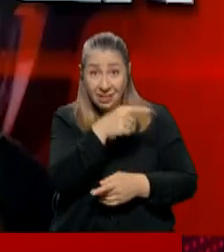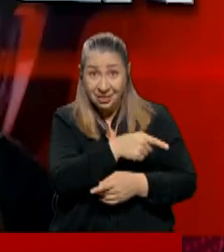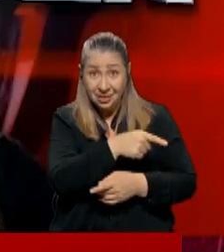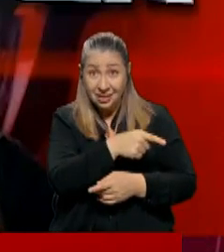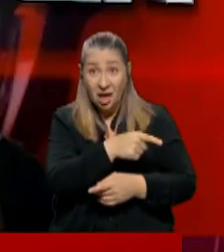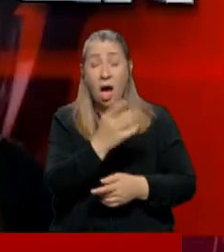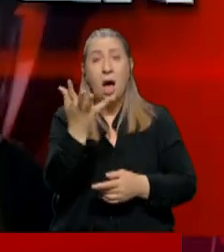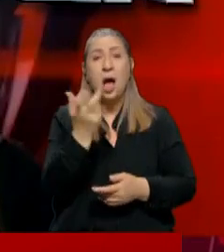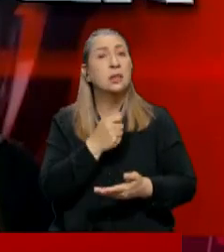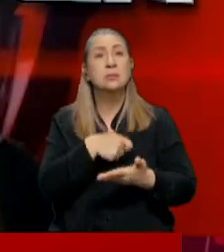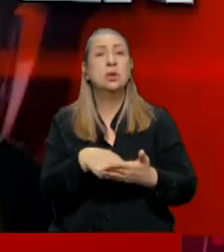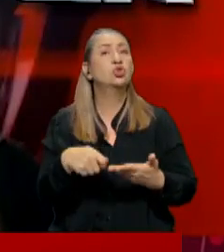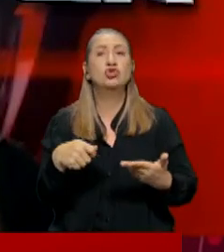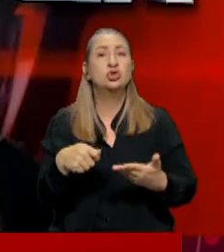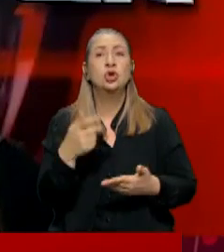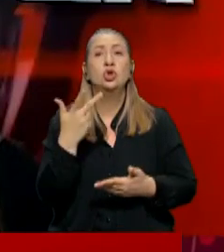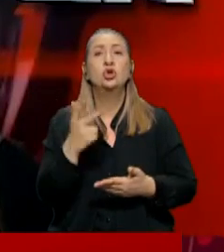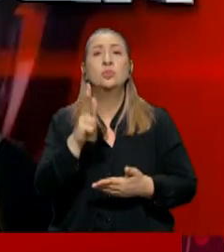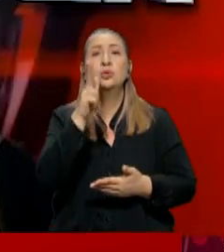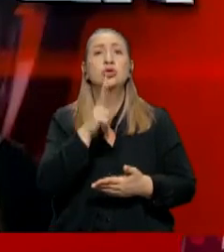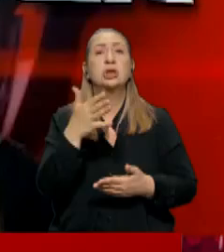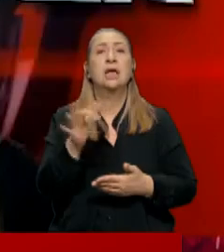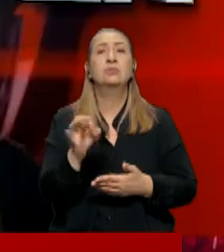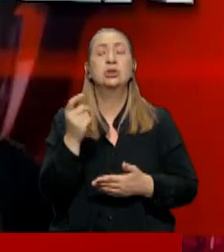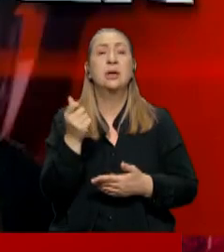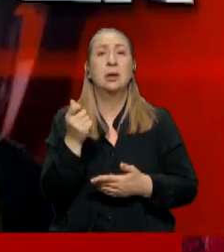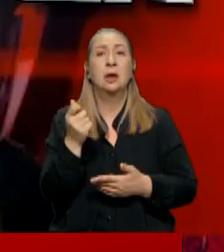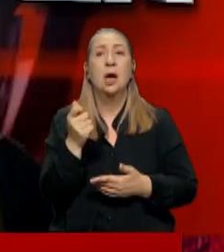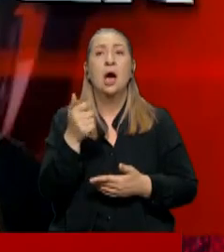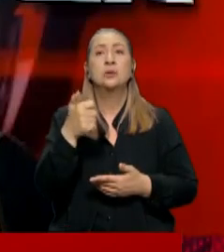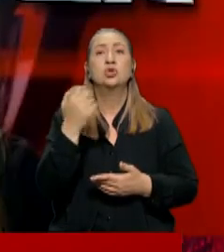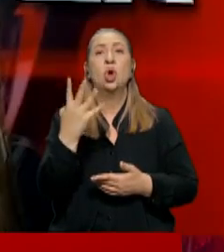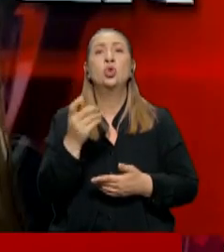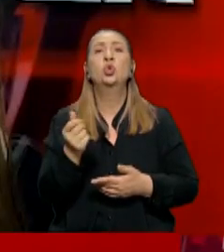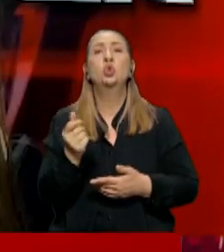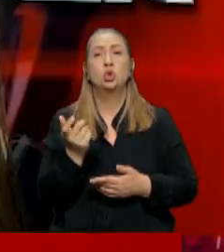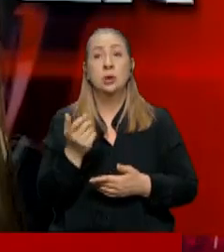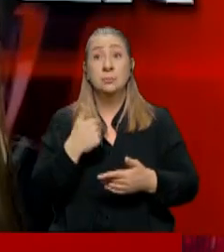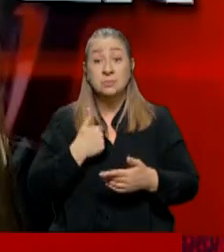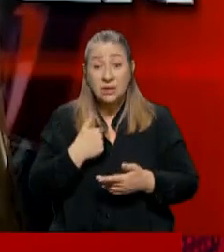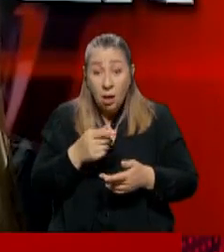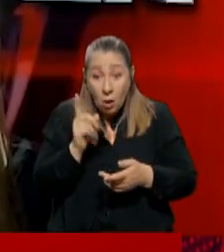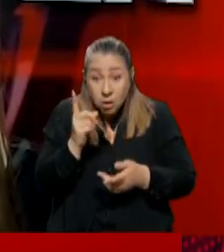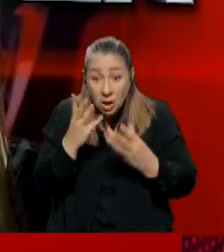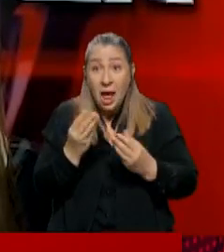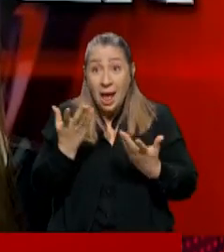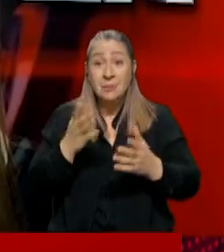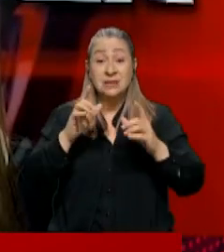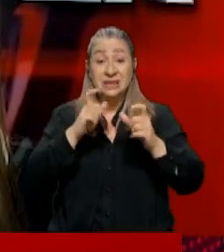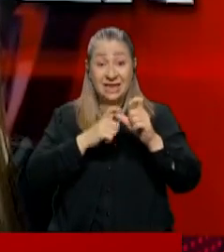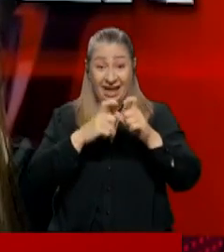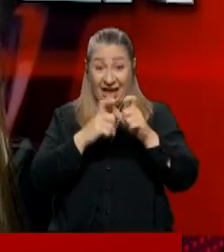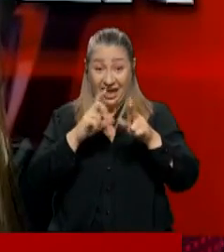arkadaşlarımızın aldığı ücret 3.360 lira 64 kuruş. Biz eğitimç olarak hem Sosyal Güvenlik